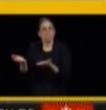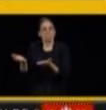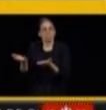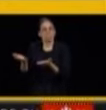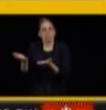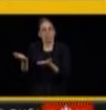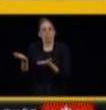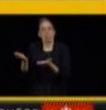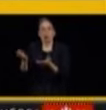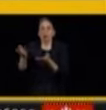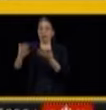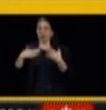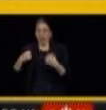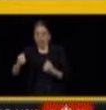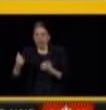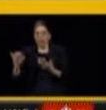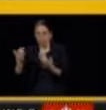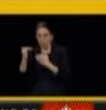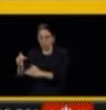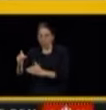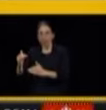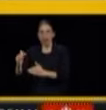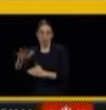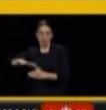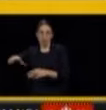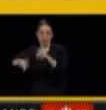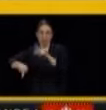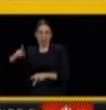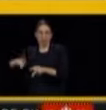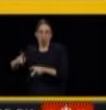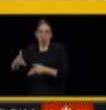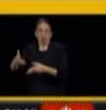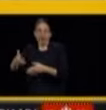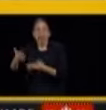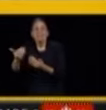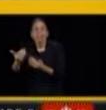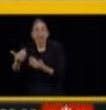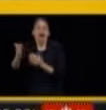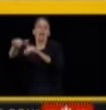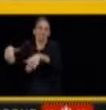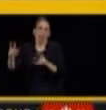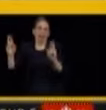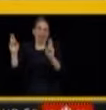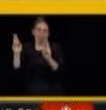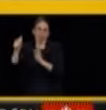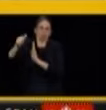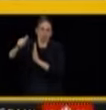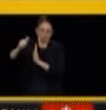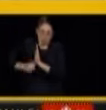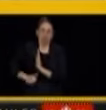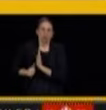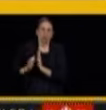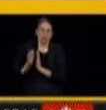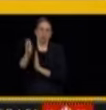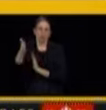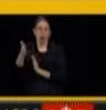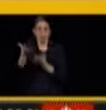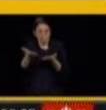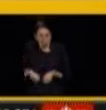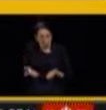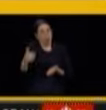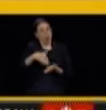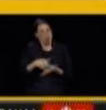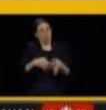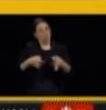conserver l'état de santé, protéger l'état de santé des personnes en attendant la chirurgie. Aujourd'hui, il y a encore eu des discussions parce que, comme vous